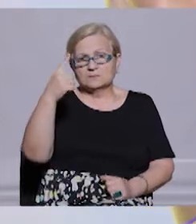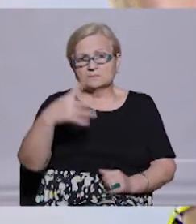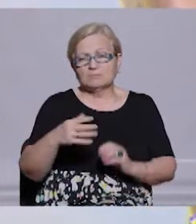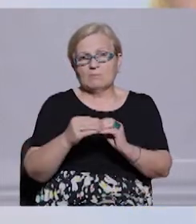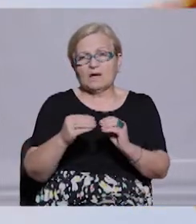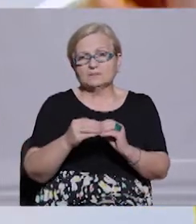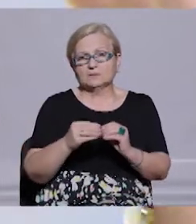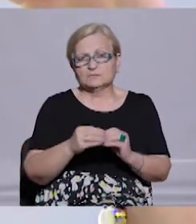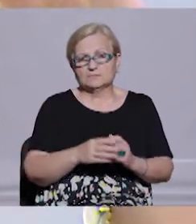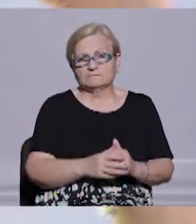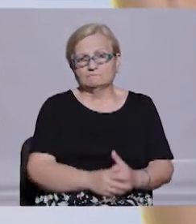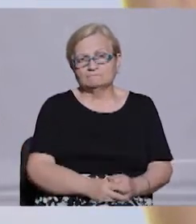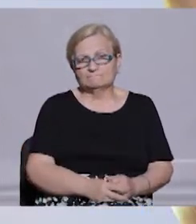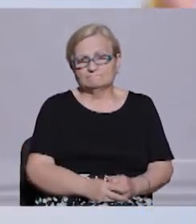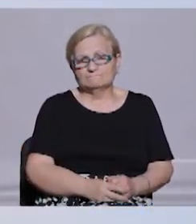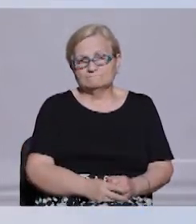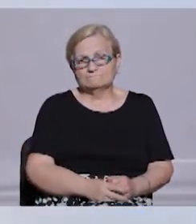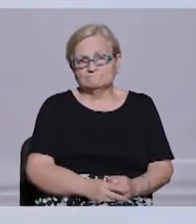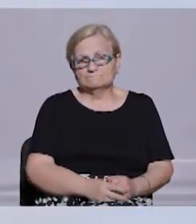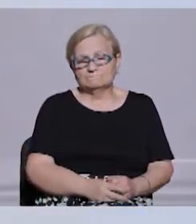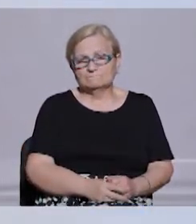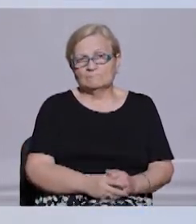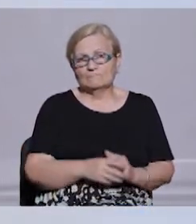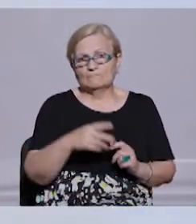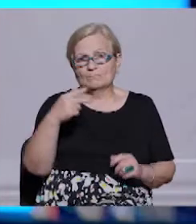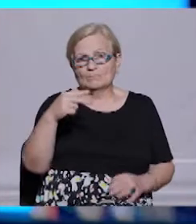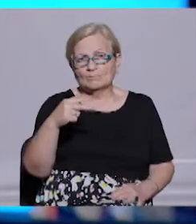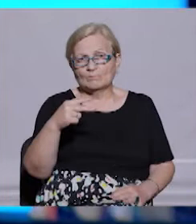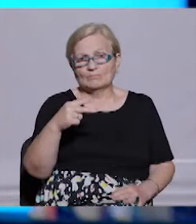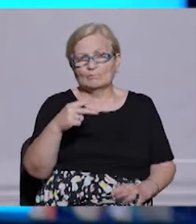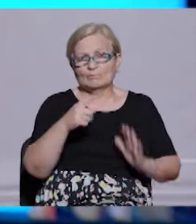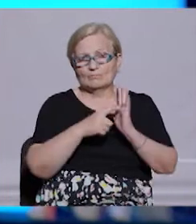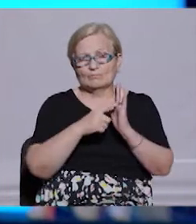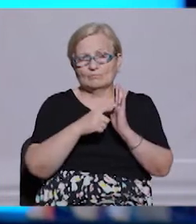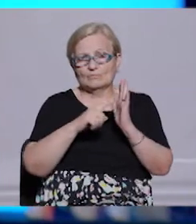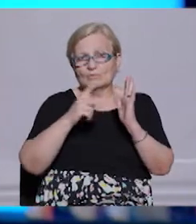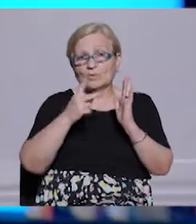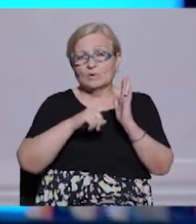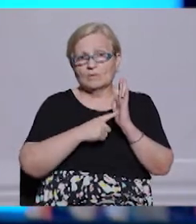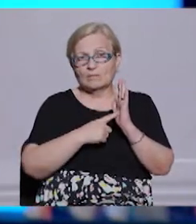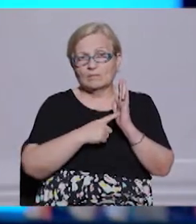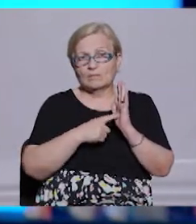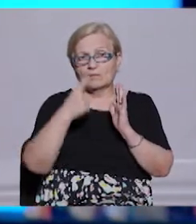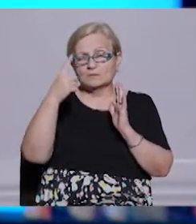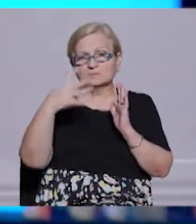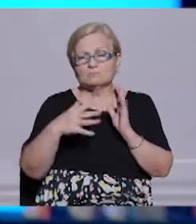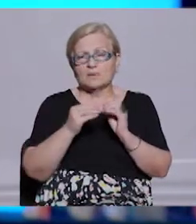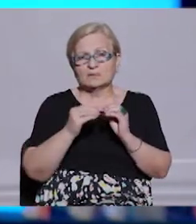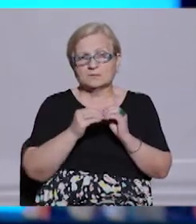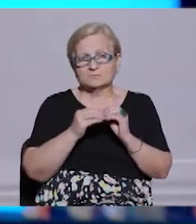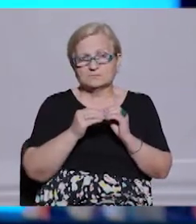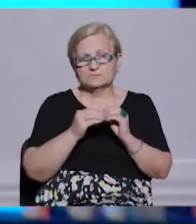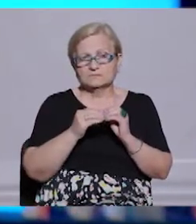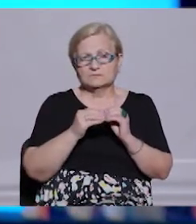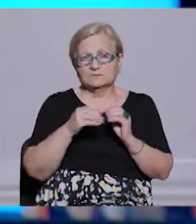20-1. ანუ ვიპოვო 20-1, რას ნიშნავს? 20 გავამრავლო 1-ზე. ანუ იგივე